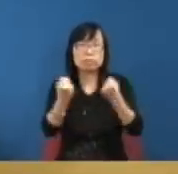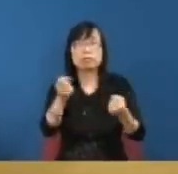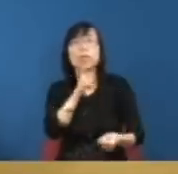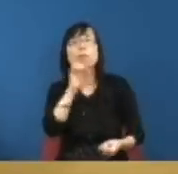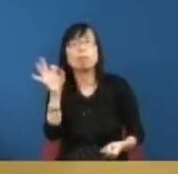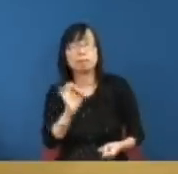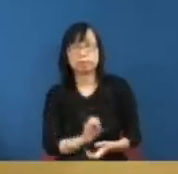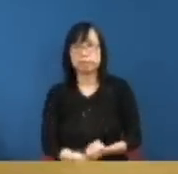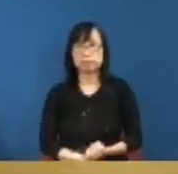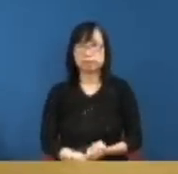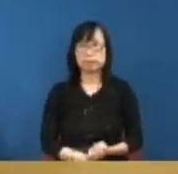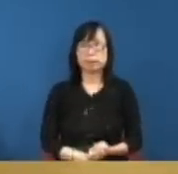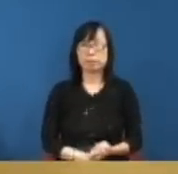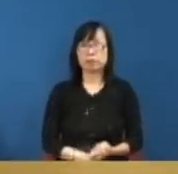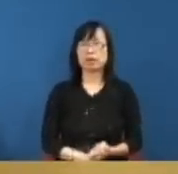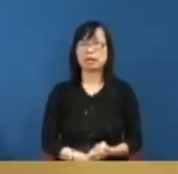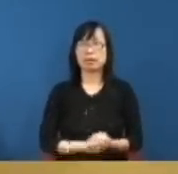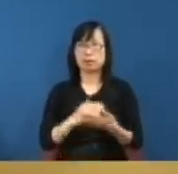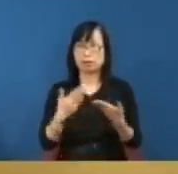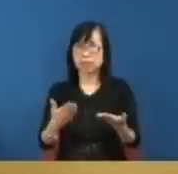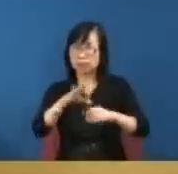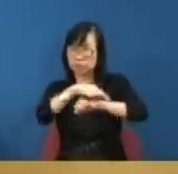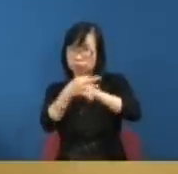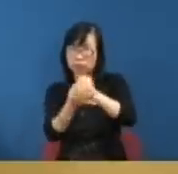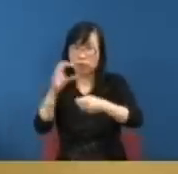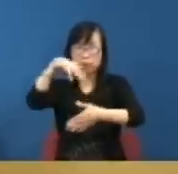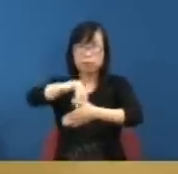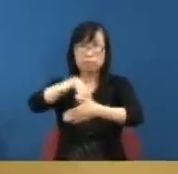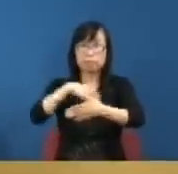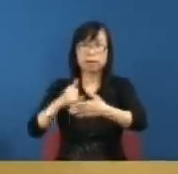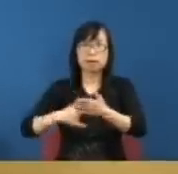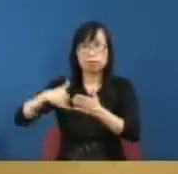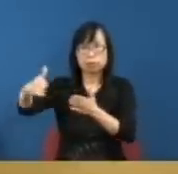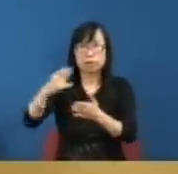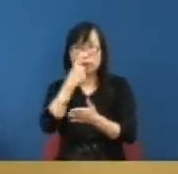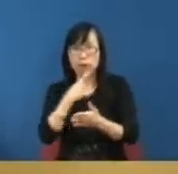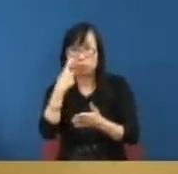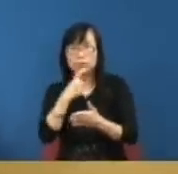擊㗎啦，係咪？因為呢啲咁嘅國家裏邊出口又有問題。